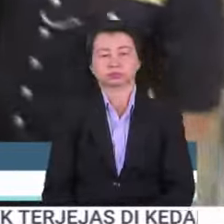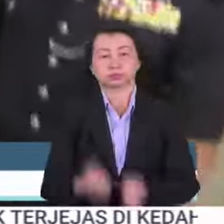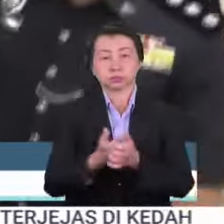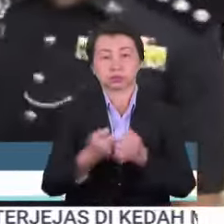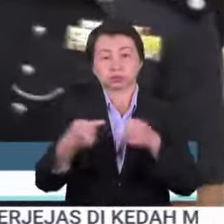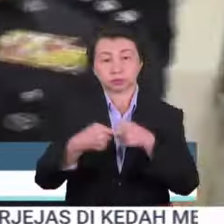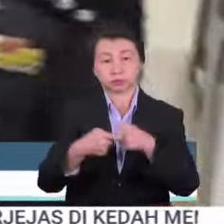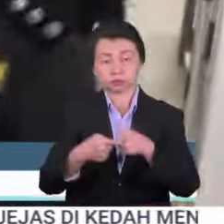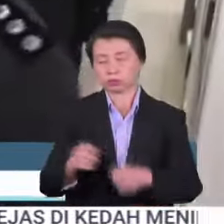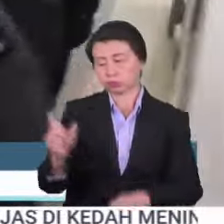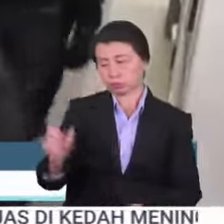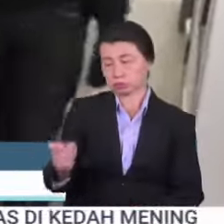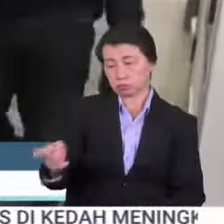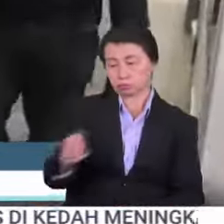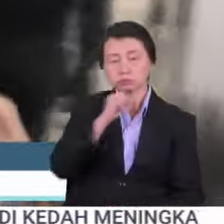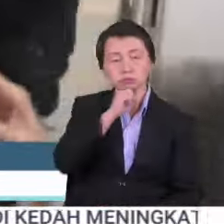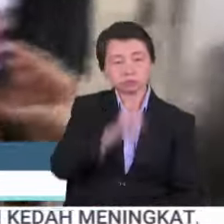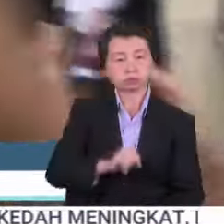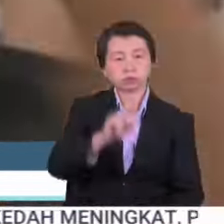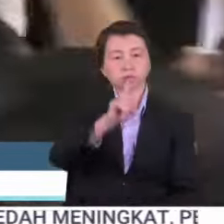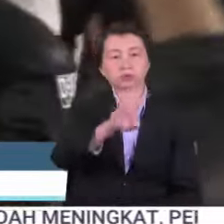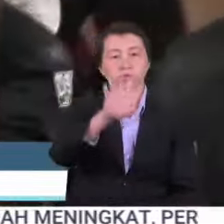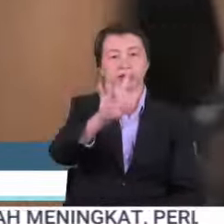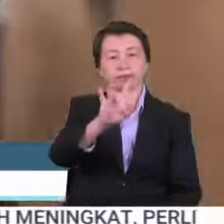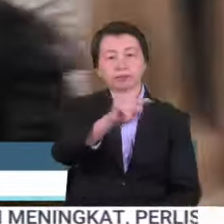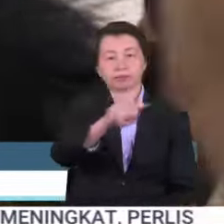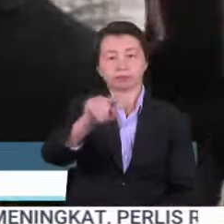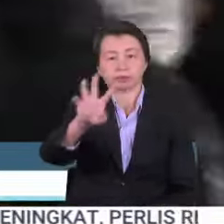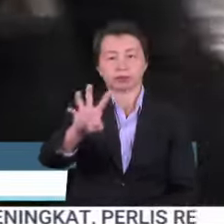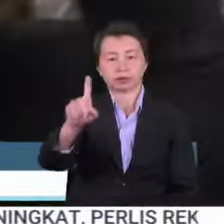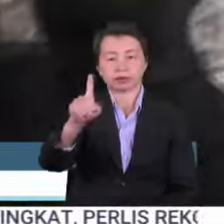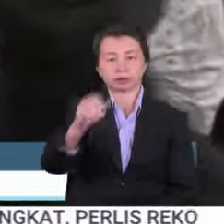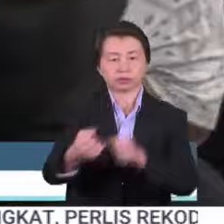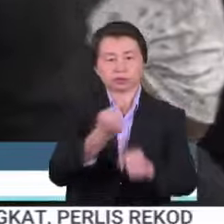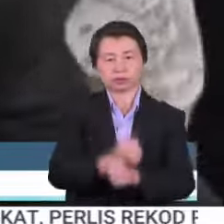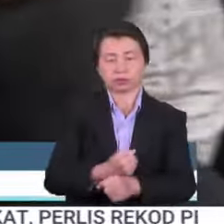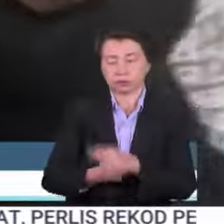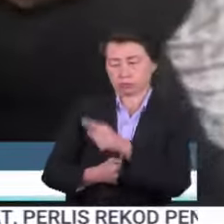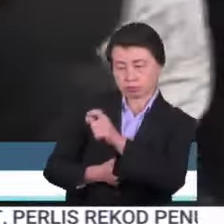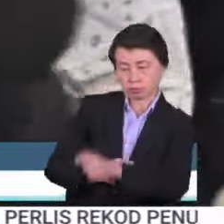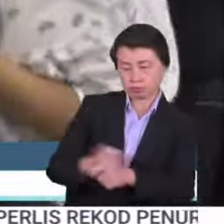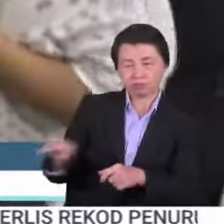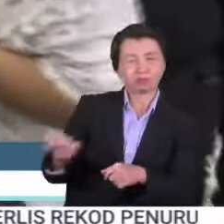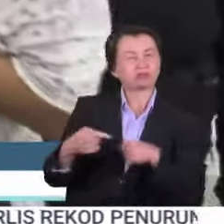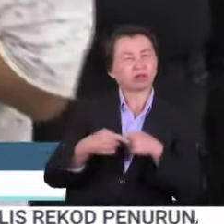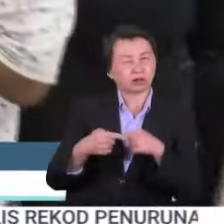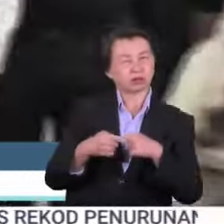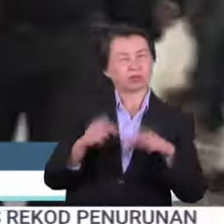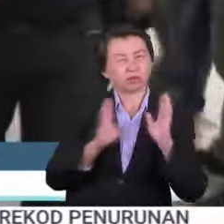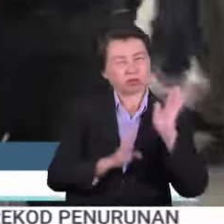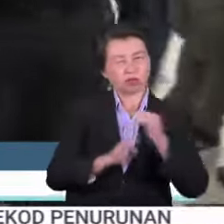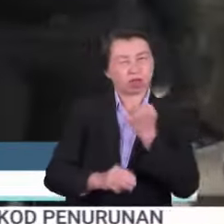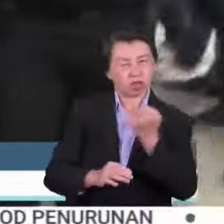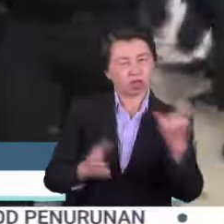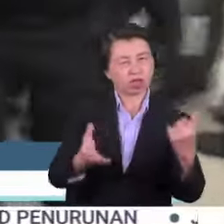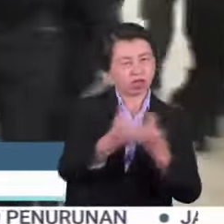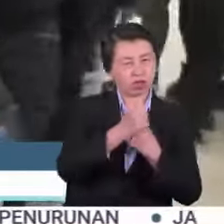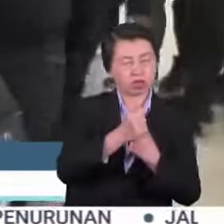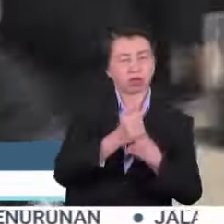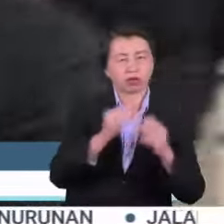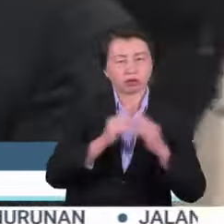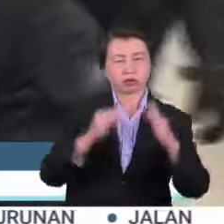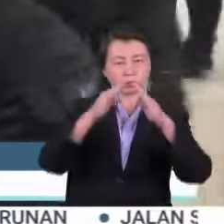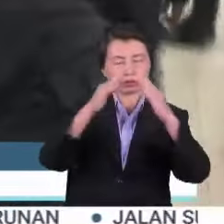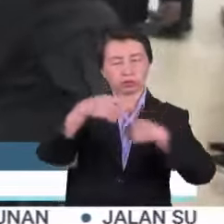Mengikut pertuduhan, tertuduh yang berusia antara 28 hingga 41 tahun itu didakwa melakukan perbuatan itu di sebuah